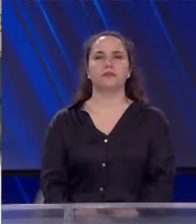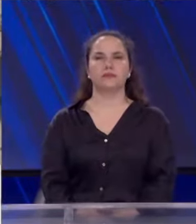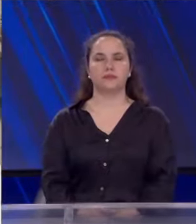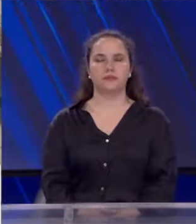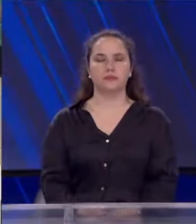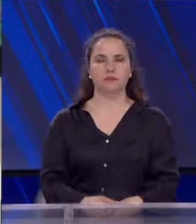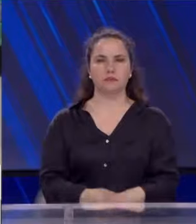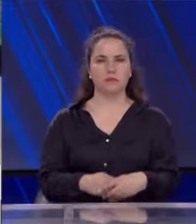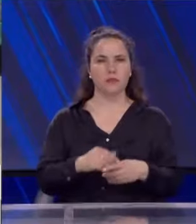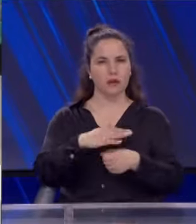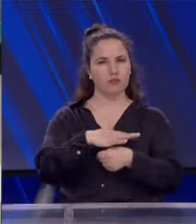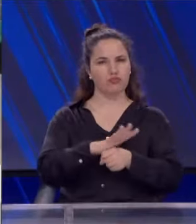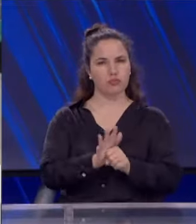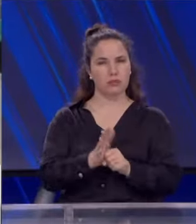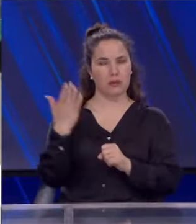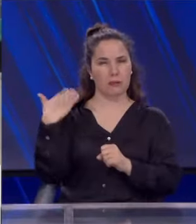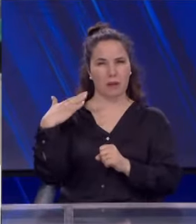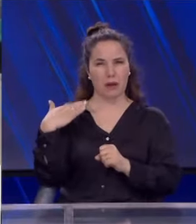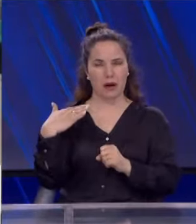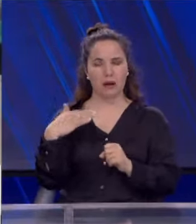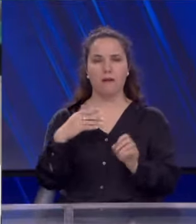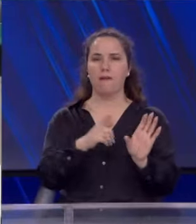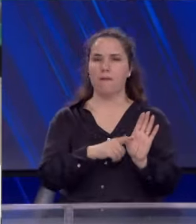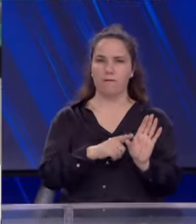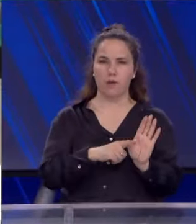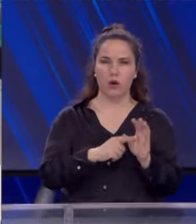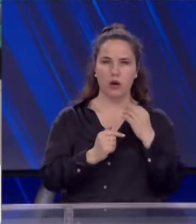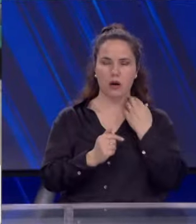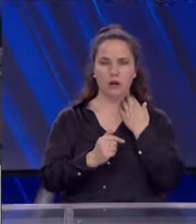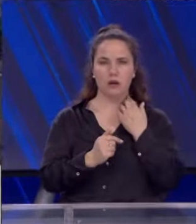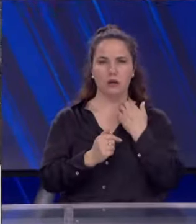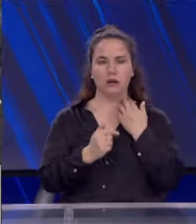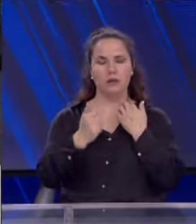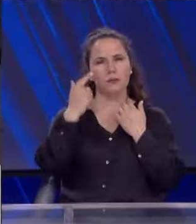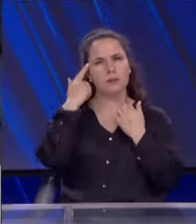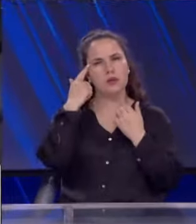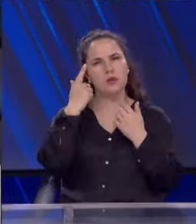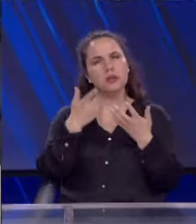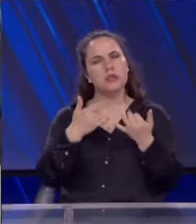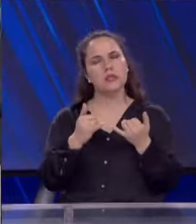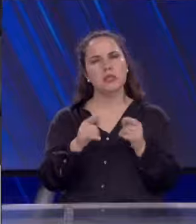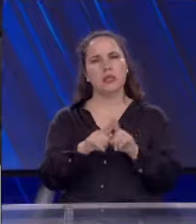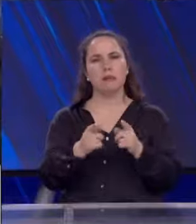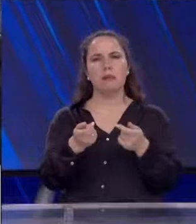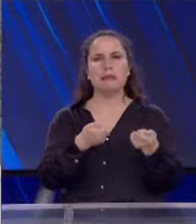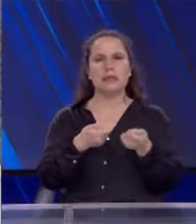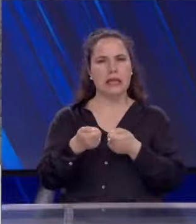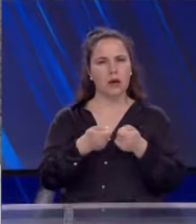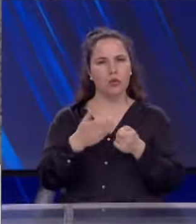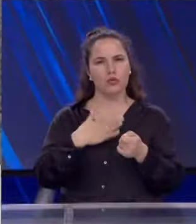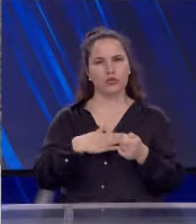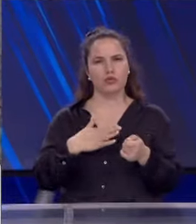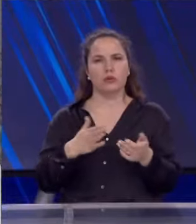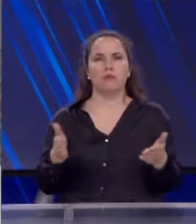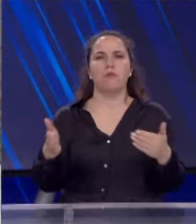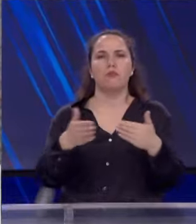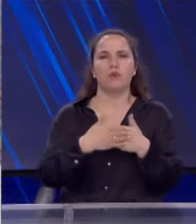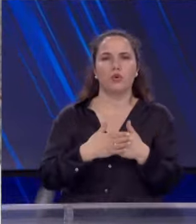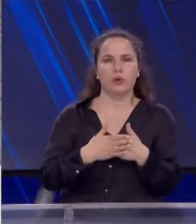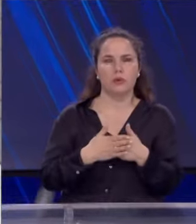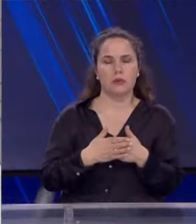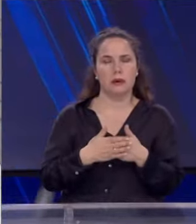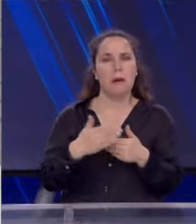Gjatë pandemisë, me një vendim të prefektit të qarkut të Vlorës, tregu i Orizit u mbyll me pretendimin e ndryshimit të kushteve, si pasojë mungesës